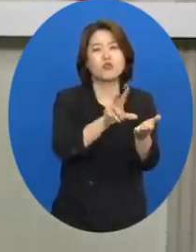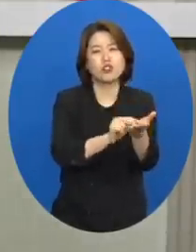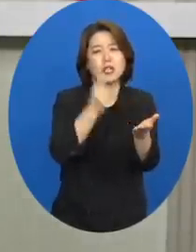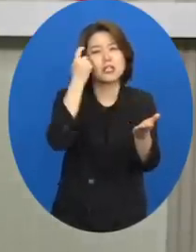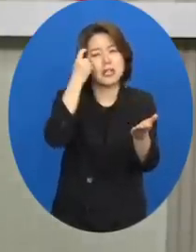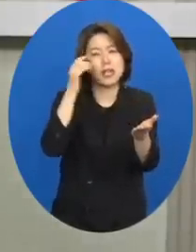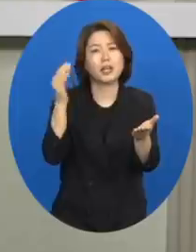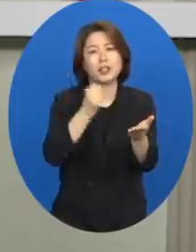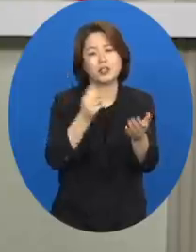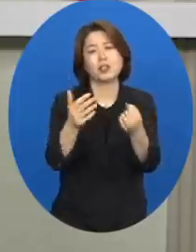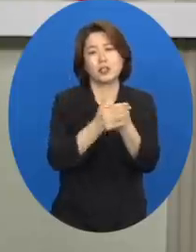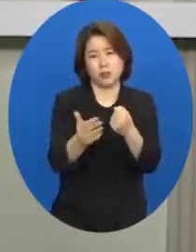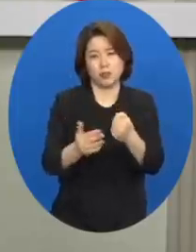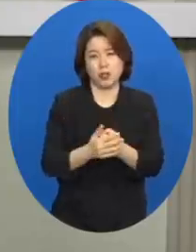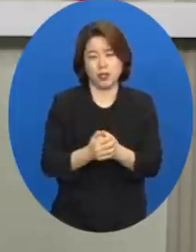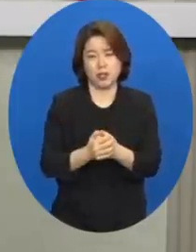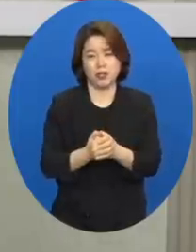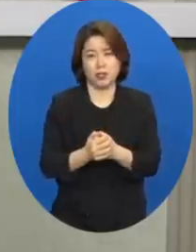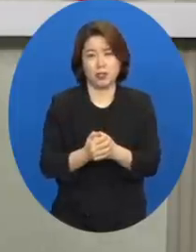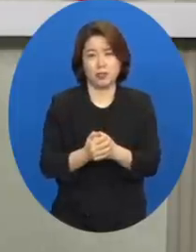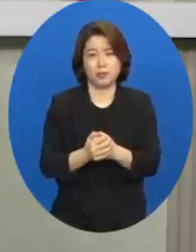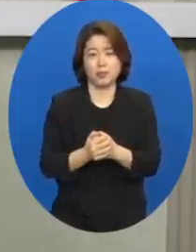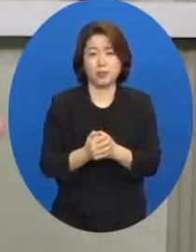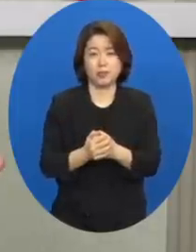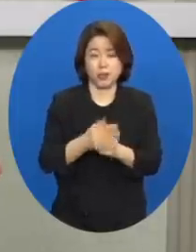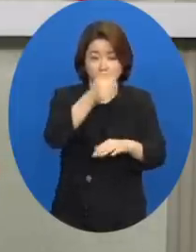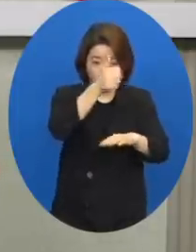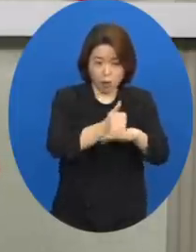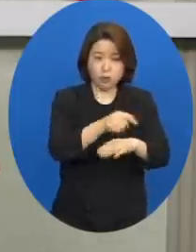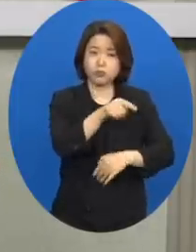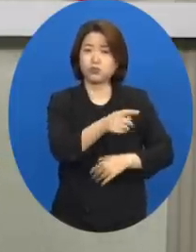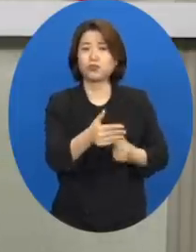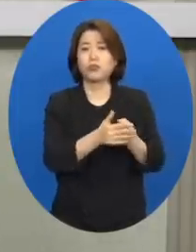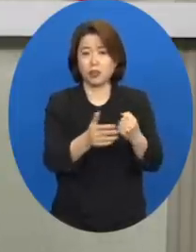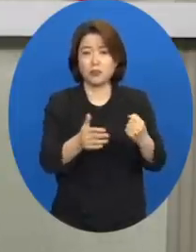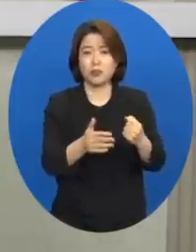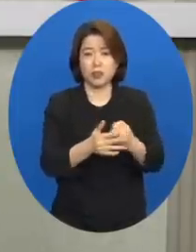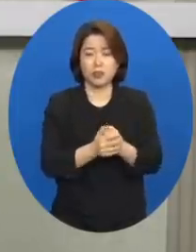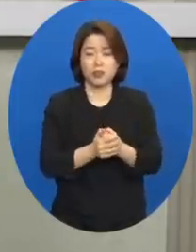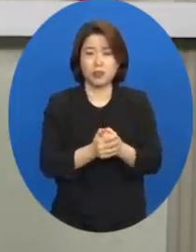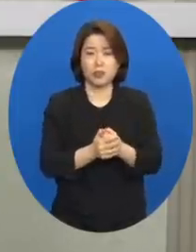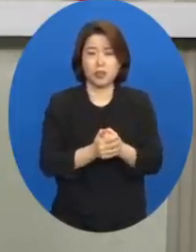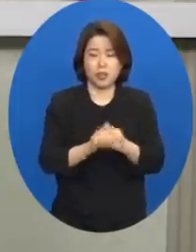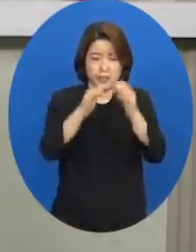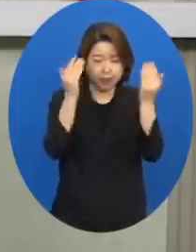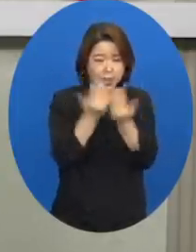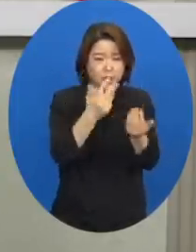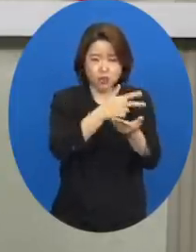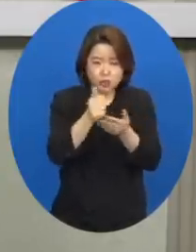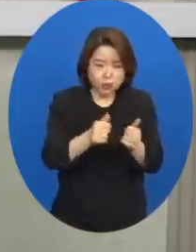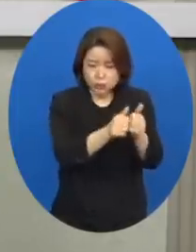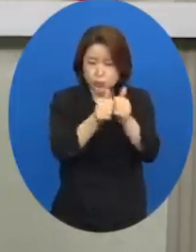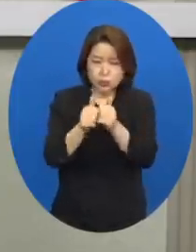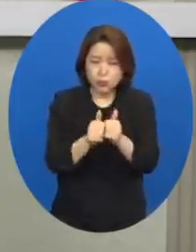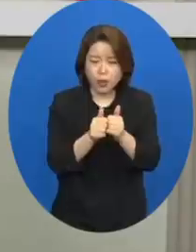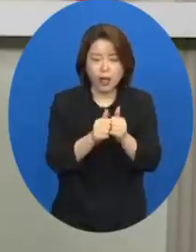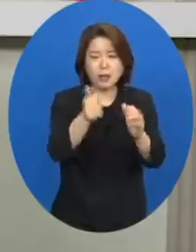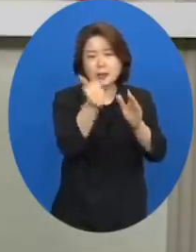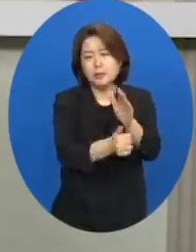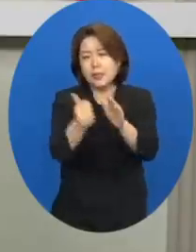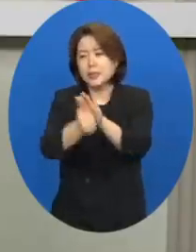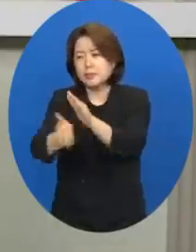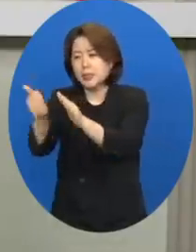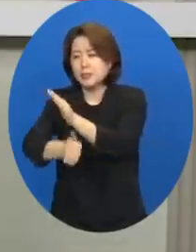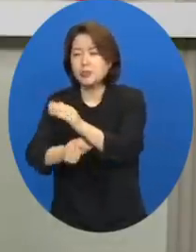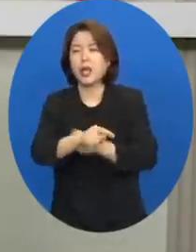때문에 그렇습니다 결국은 그것때문에 다들 주니까 동영 않은데 실패 하게